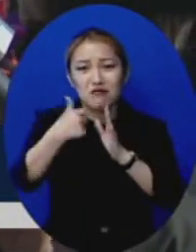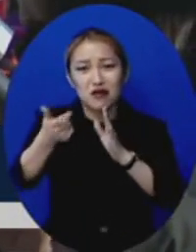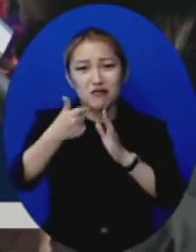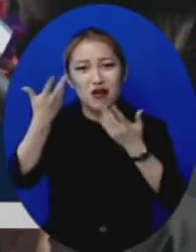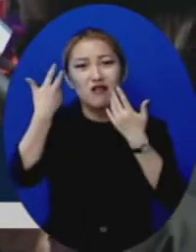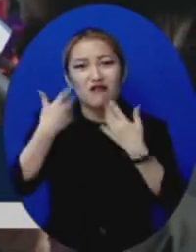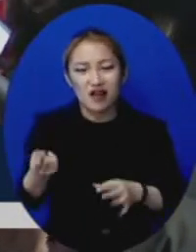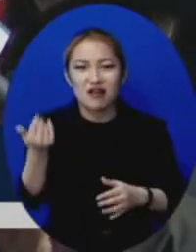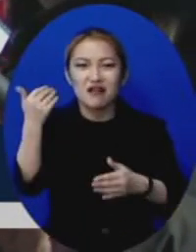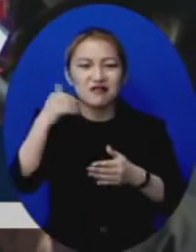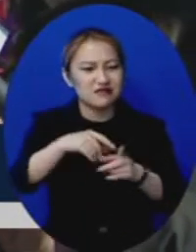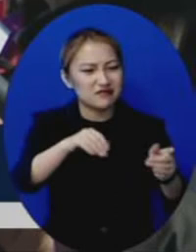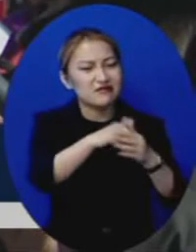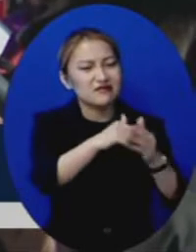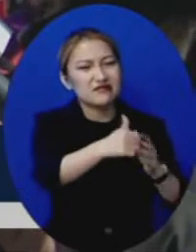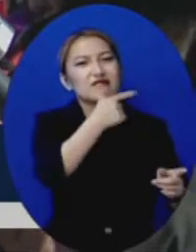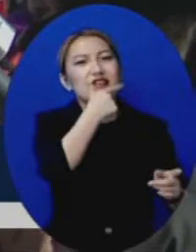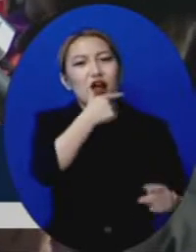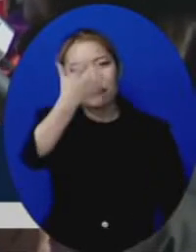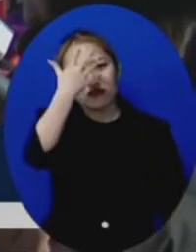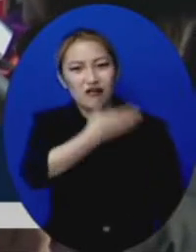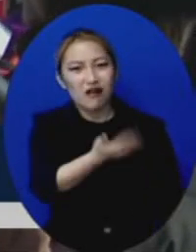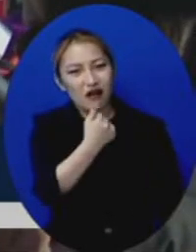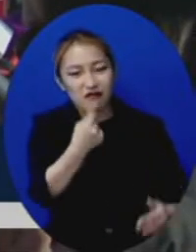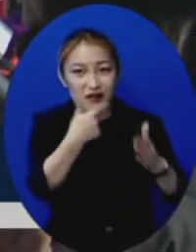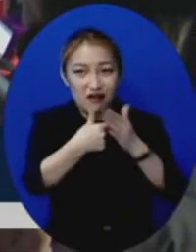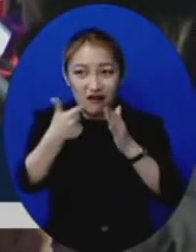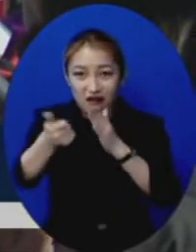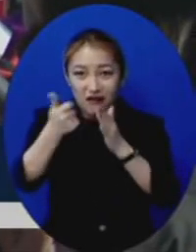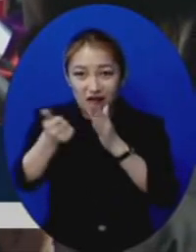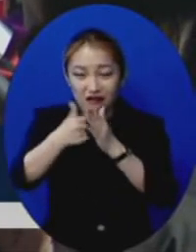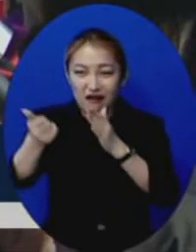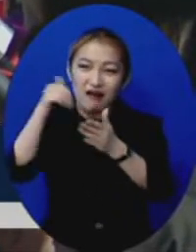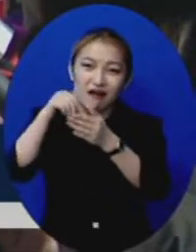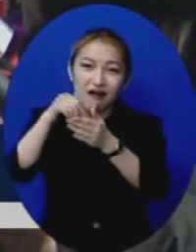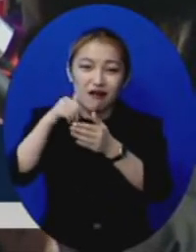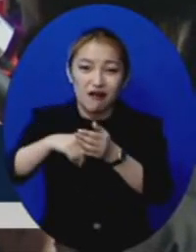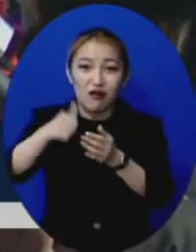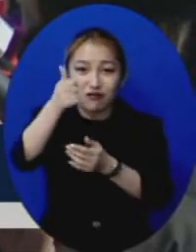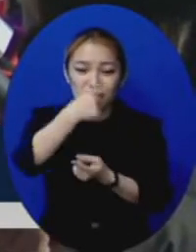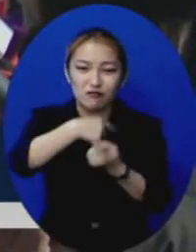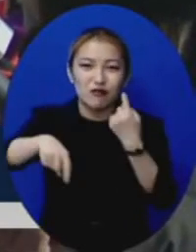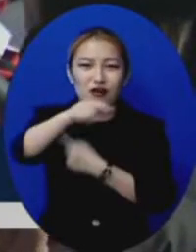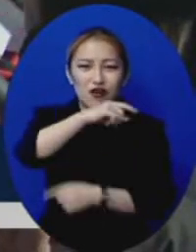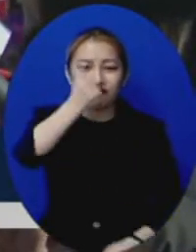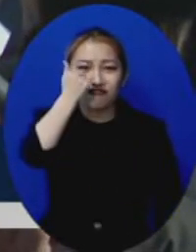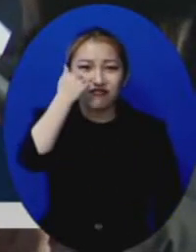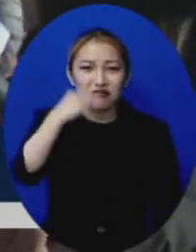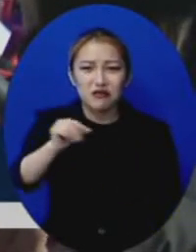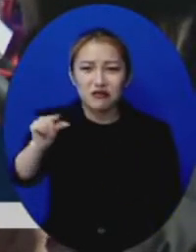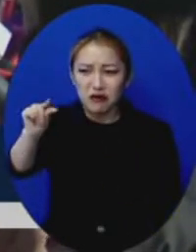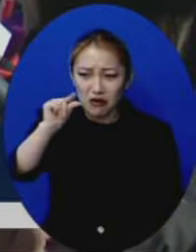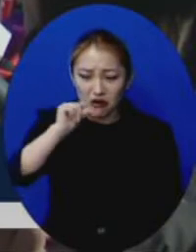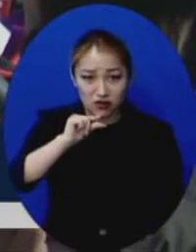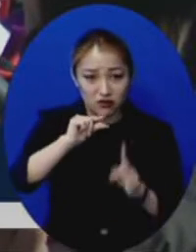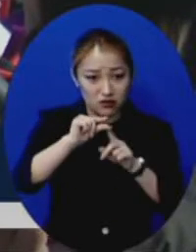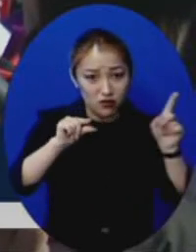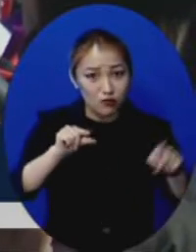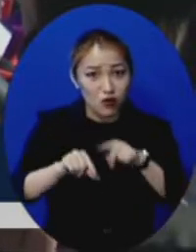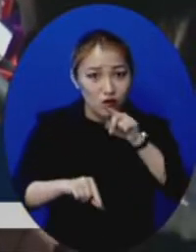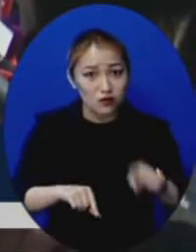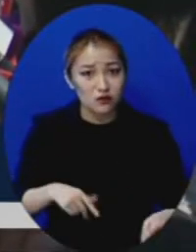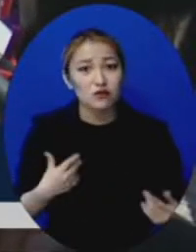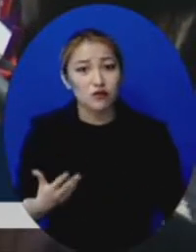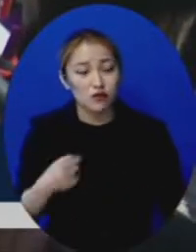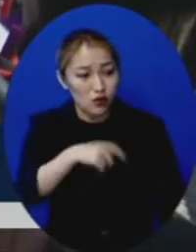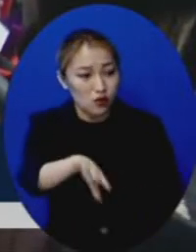нар хуримтлуулдаг ёо гэж төр засаг авчиж байгаа. Тэгэд авчаад өгөх болохоор хамгийн бага одоо тэтгэвэр өгдөг байж болохгүй шүү дээ. Өнөөдөр ингээд нийт